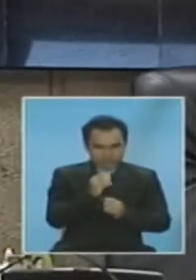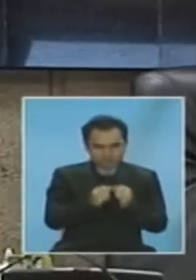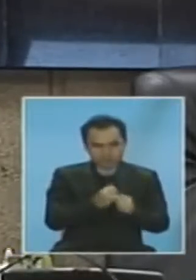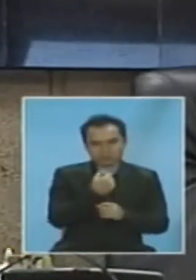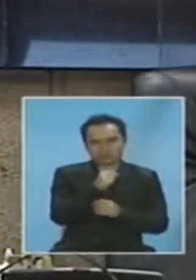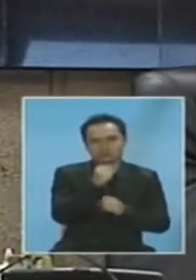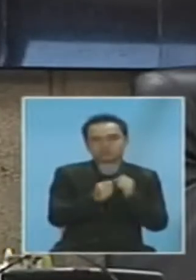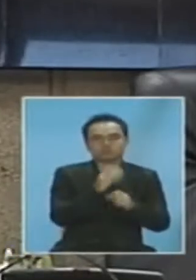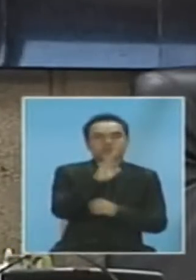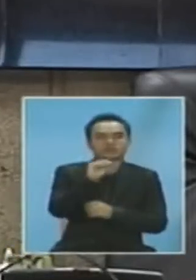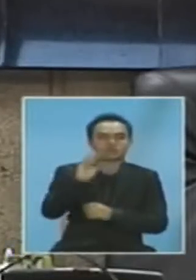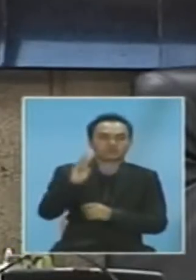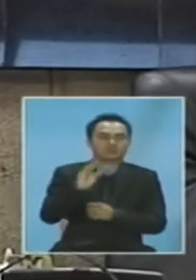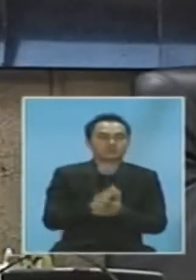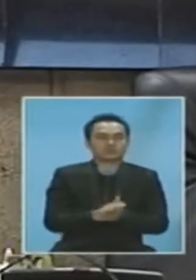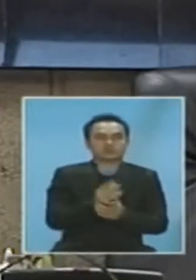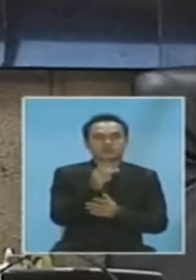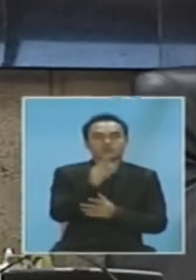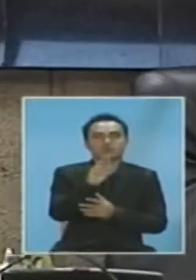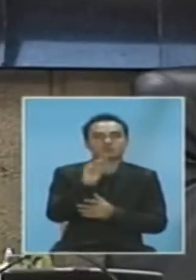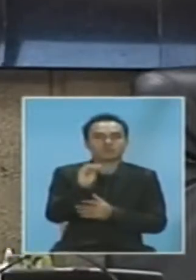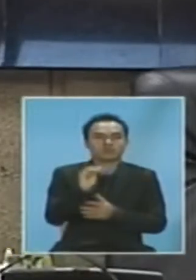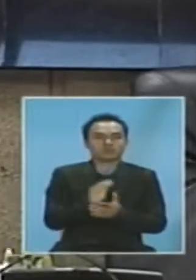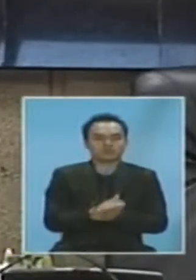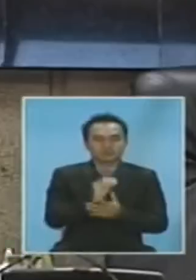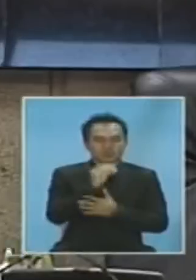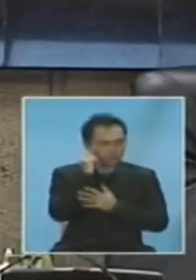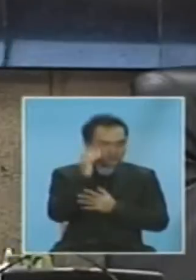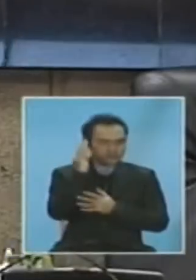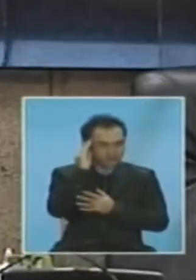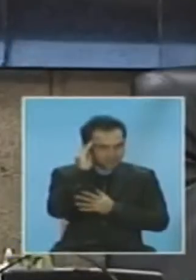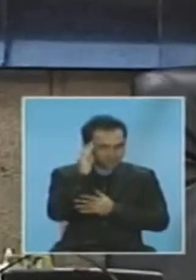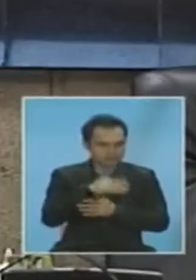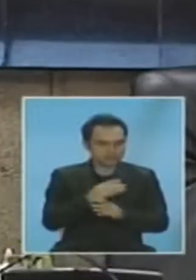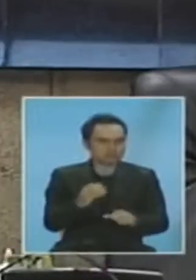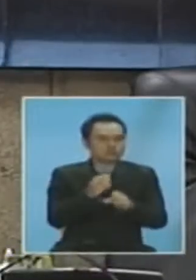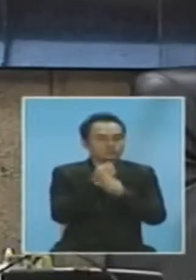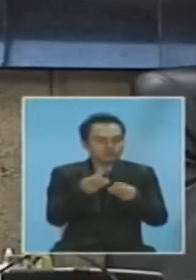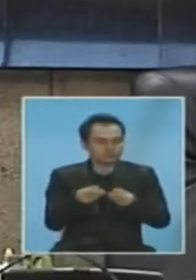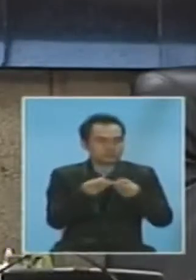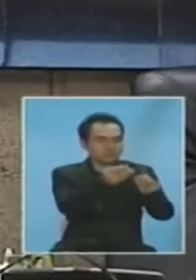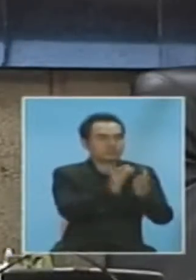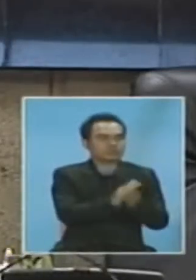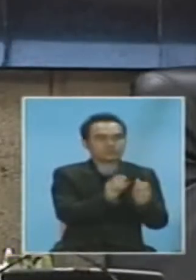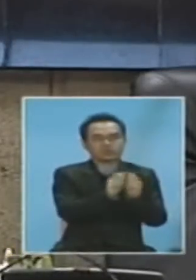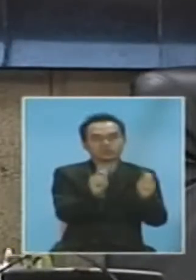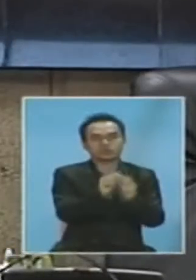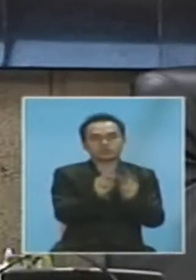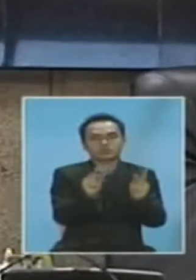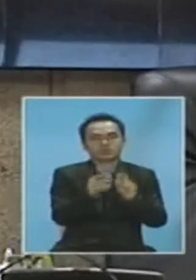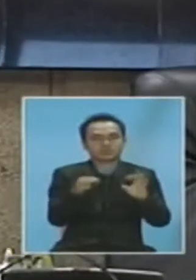2556คณะรัฐมนตรีก็ได้ทราบรายงานว่ารายงานของอนุกรรมการปิดบัญ